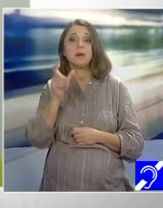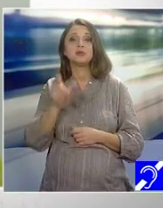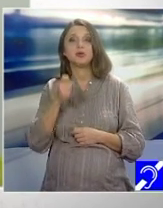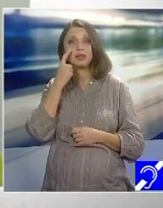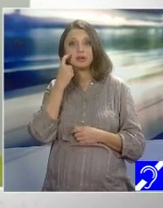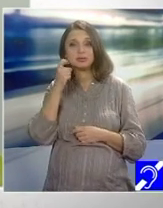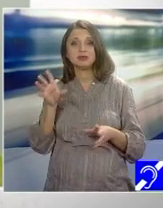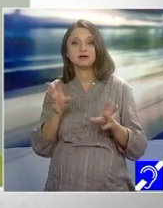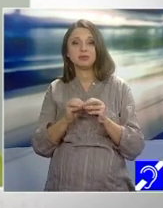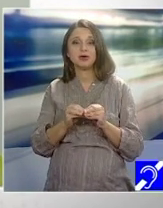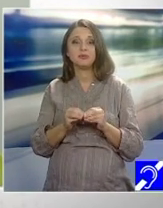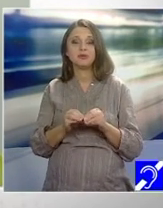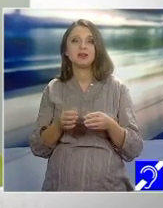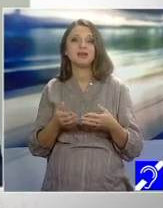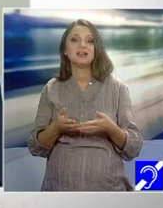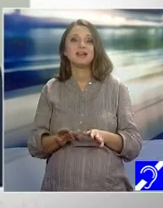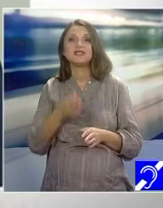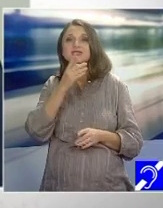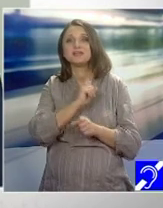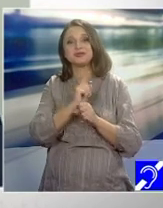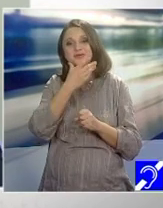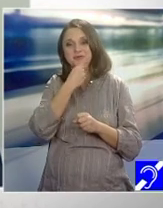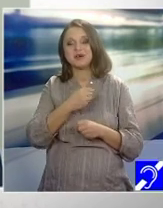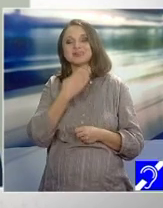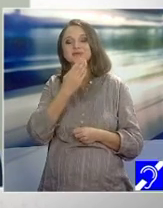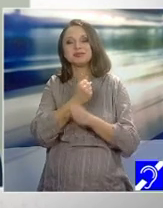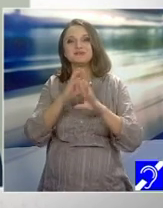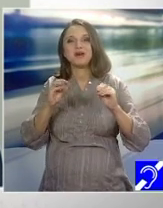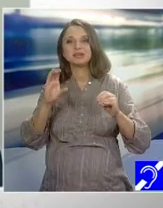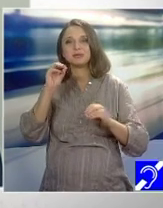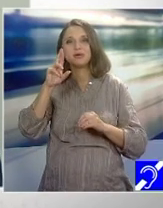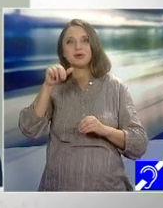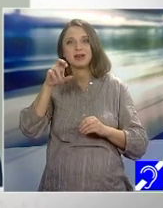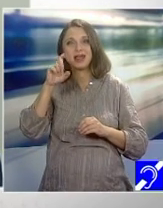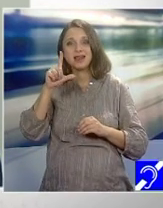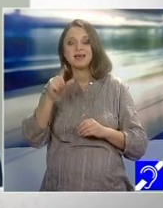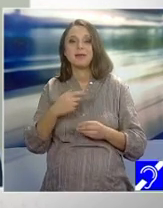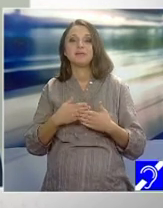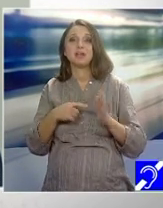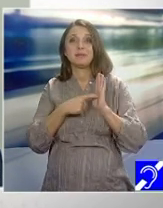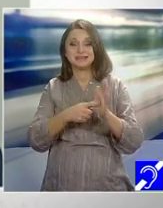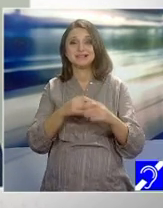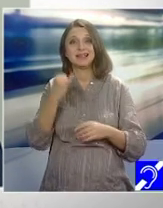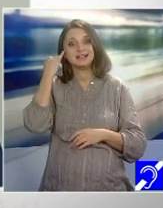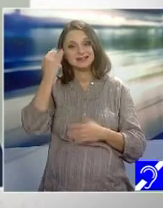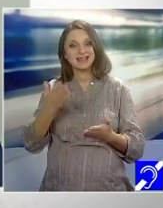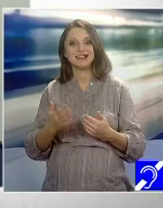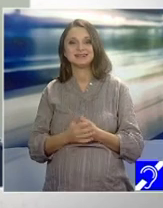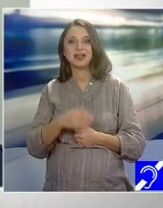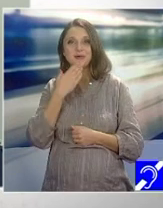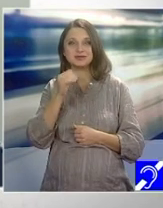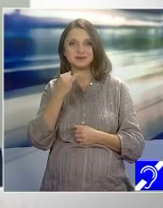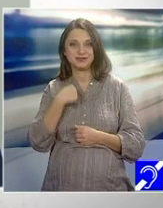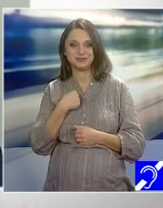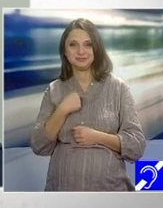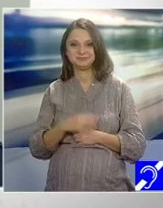pusă la comun, iată, naște astfel de lucruri. Îți mulțumesc foarte mult, Cornel, pentru că ai fost alături de noi, pentru că ne-ai prezentat această inițiativă extraordinară. Vă mulțumesc și eu pentru invitație. La